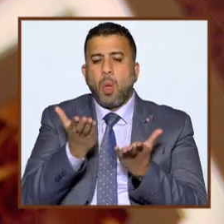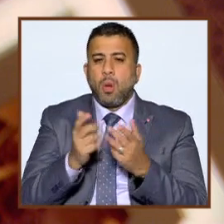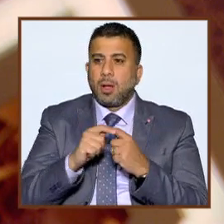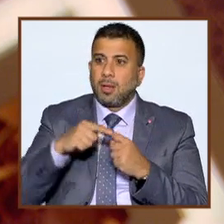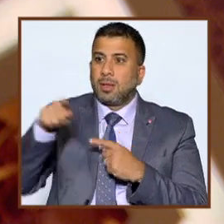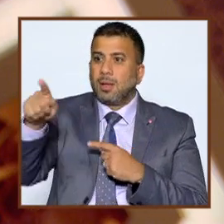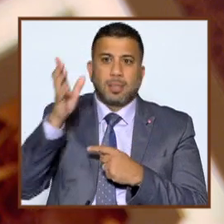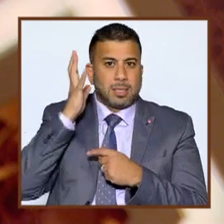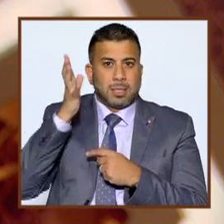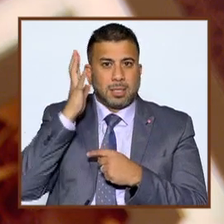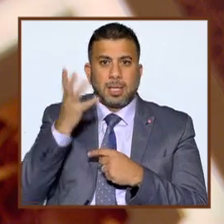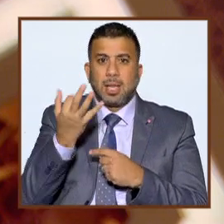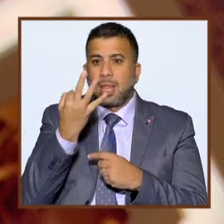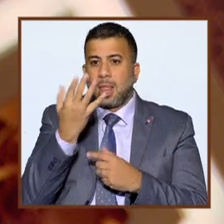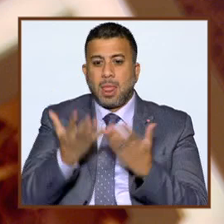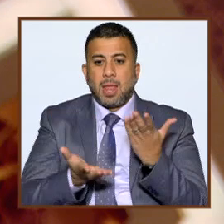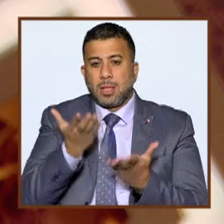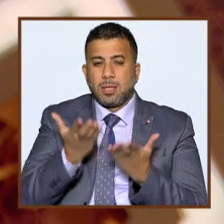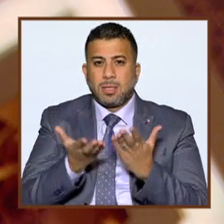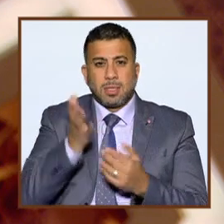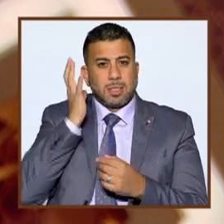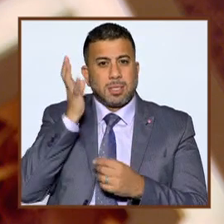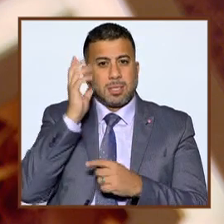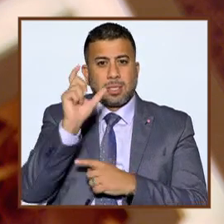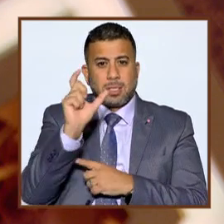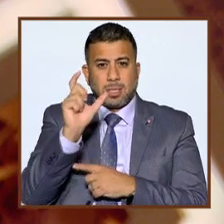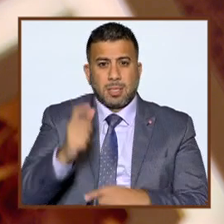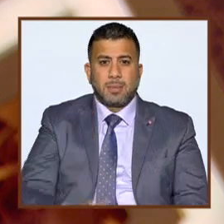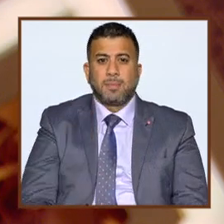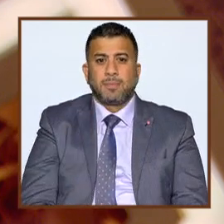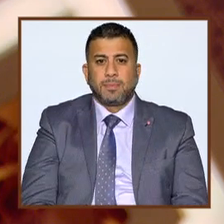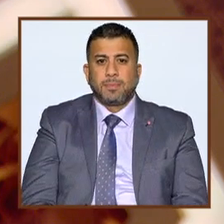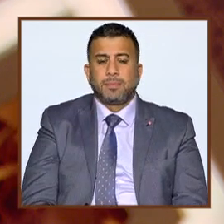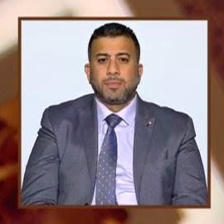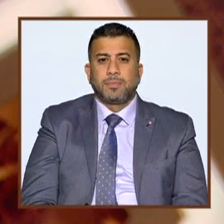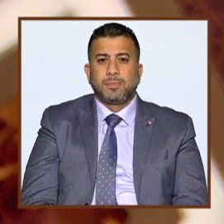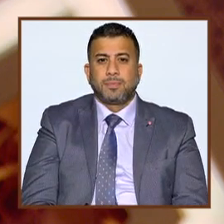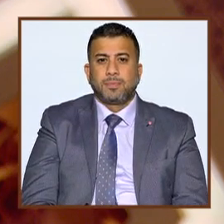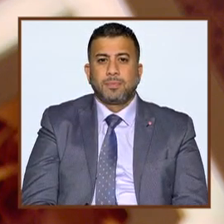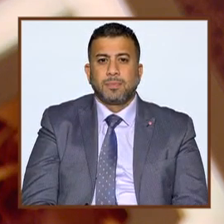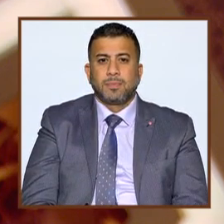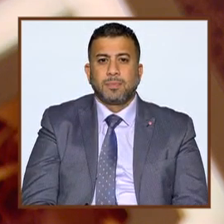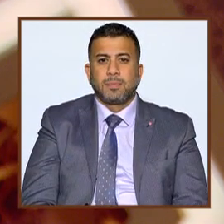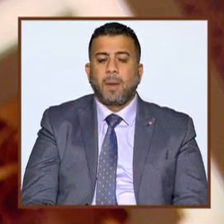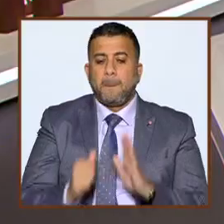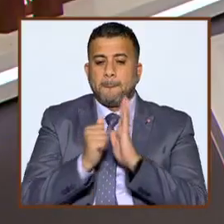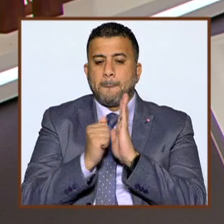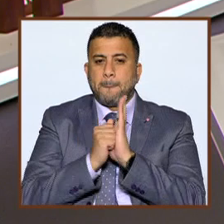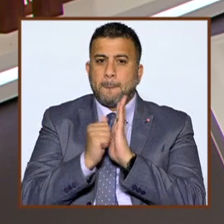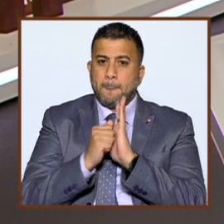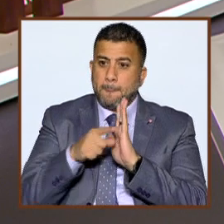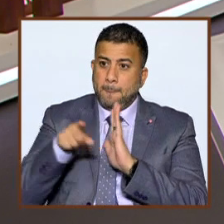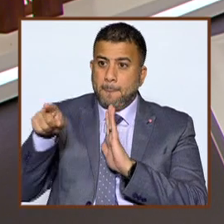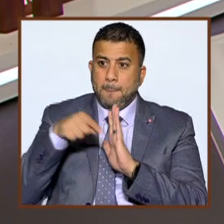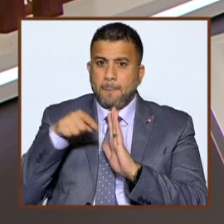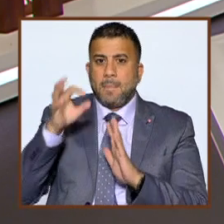للصلاة 83 كيلو أعتقد أن يكسر للصلاة. المسجد كم يكون لازم بعد عن بيتك عشان أنك أنت